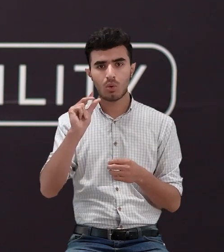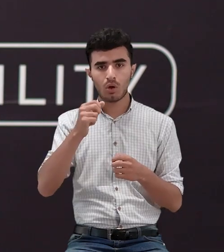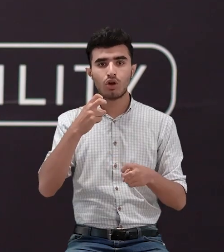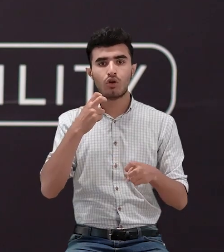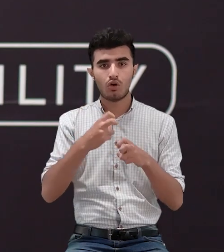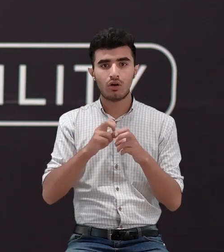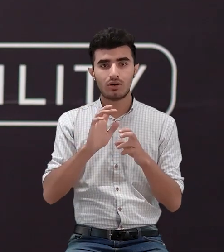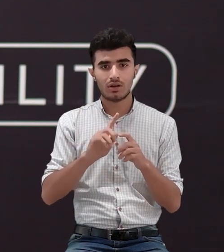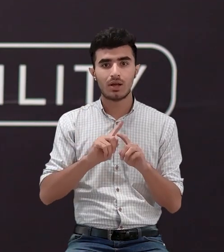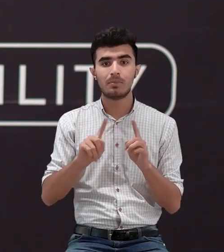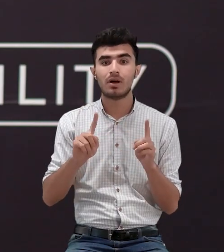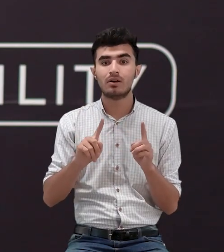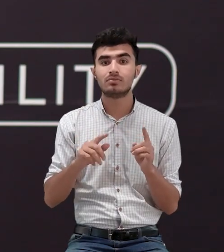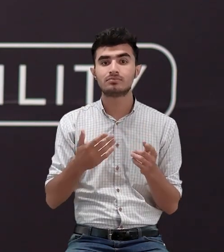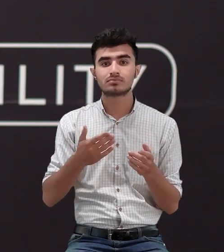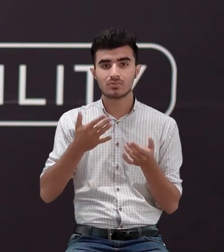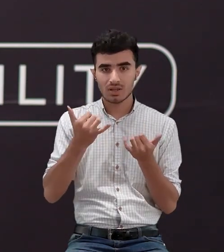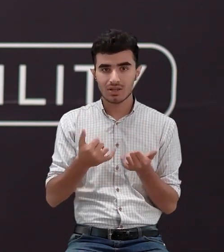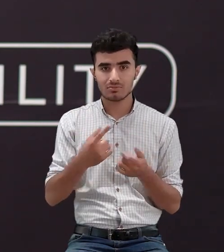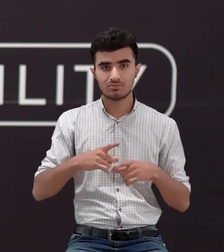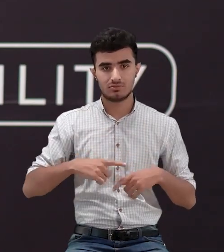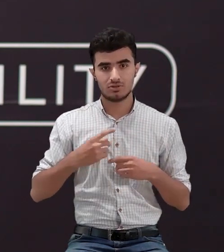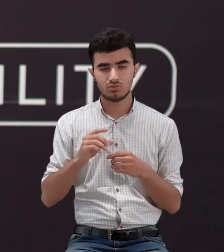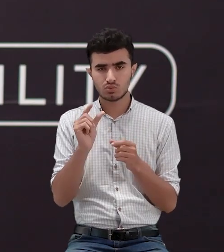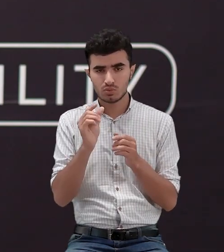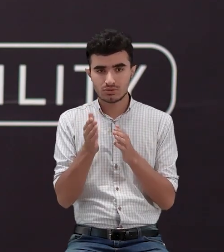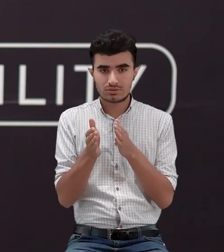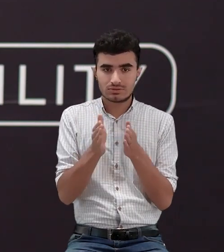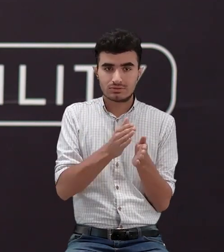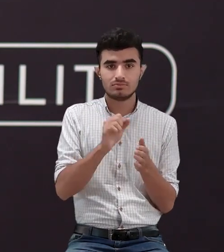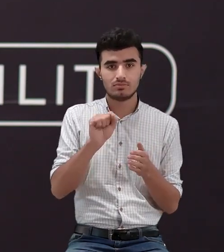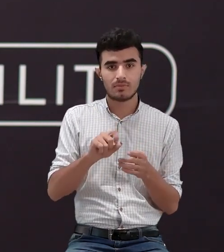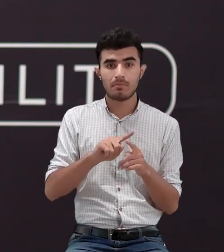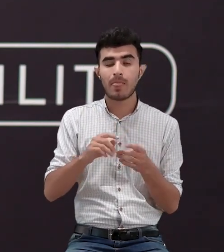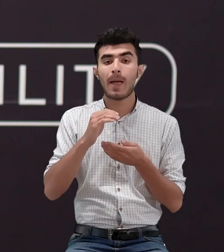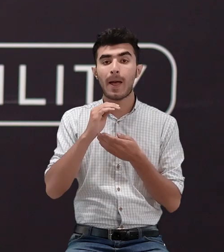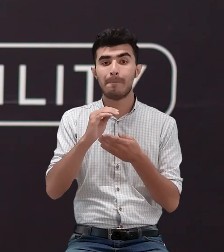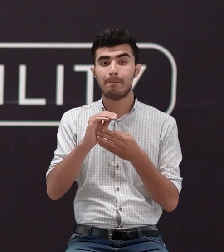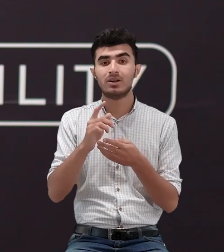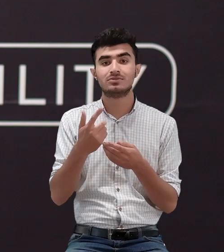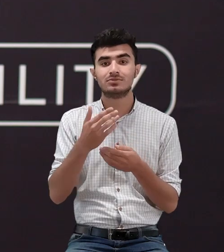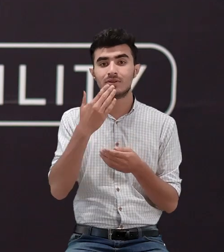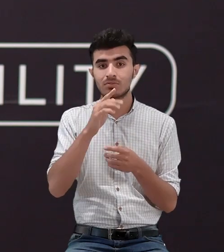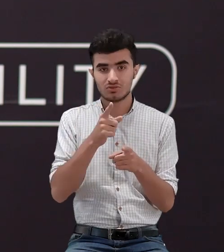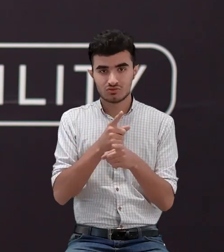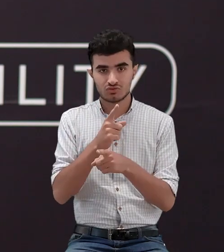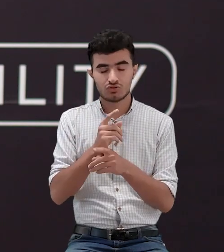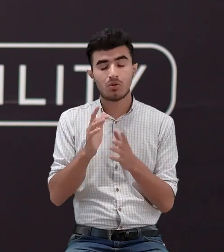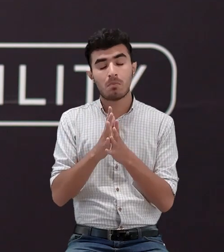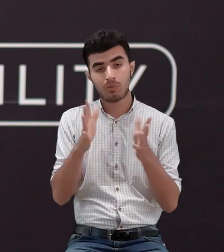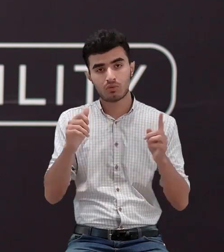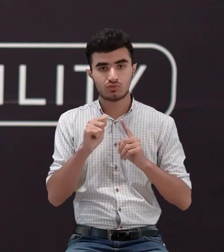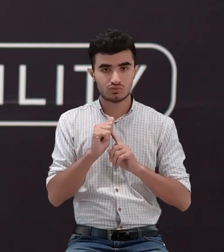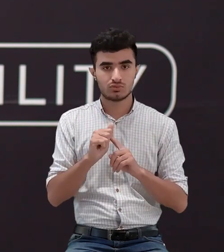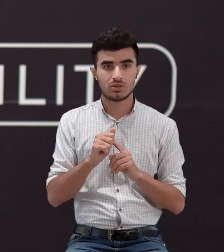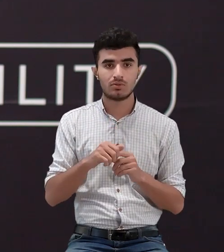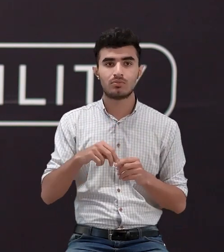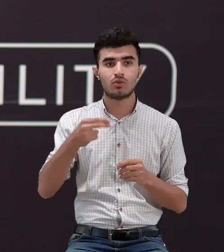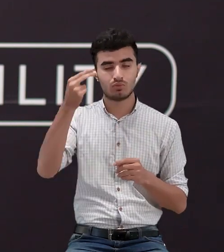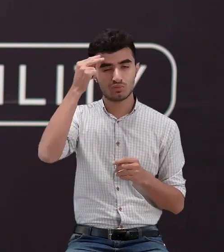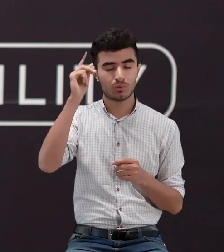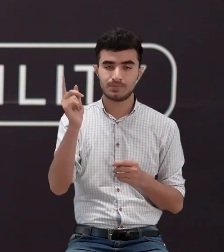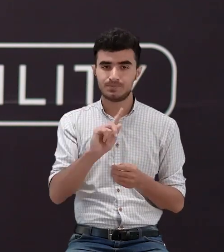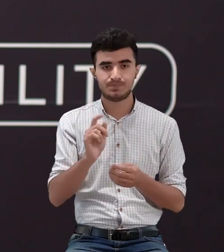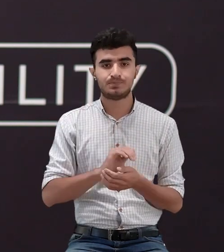آپ زندگی چل رہے تھے اس لائن پہ, اب آپ نے تھوڑا اس کو ٹیڑھا کرنا ہے. مگر بچوں کے لیے تو ہم ہر چیز کرتے ہیں, رائٹ. سو اس میں کوئی بڑی بات